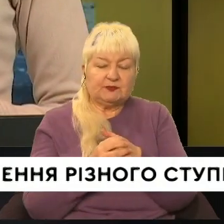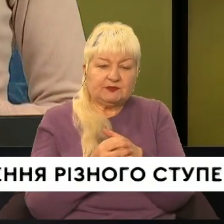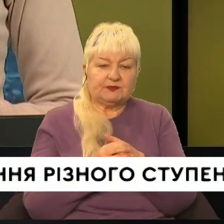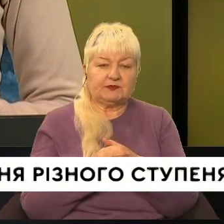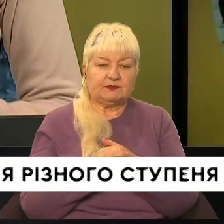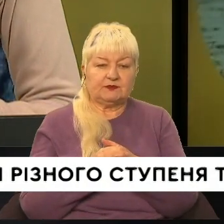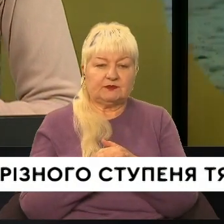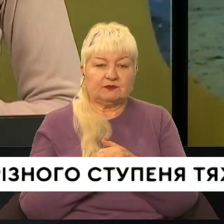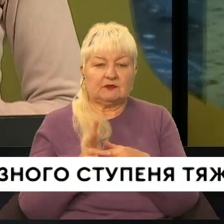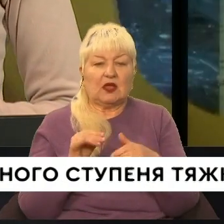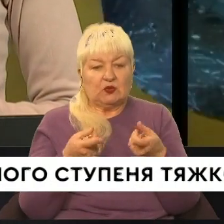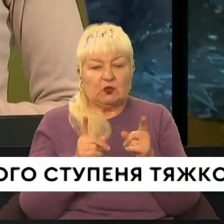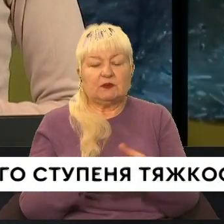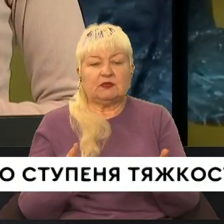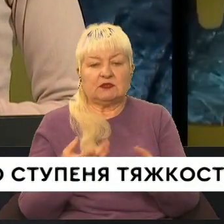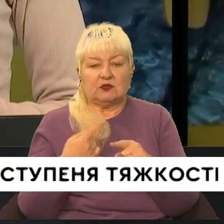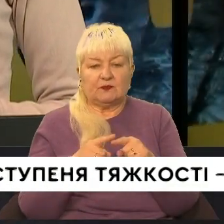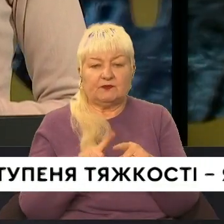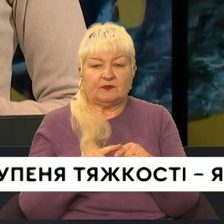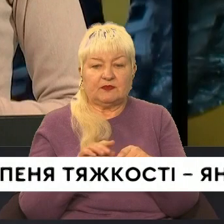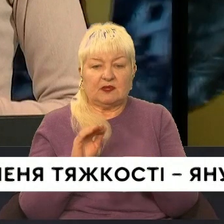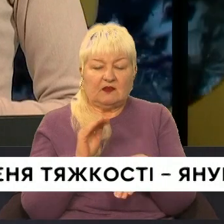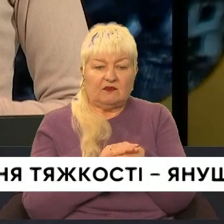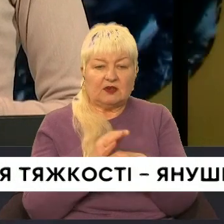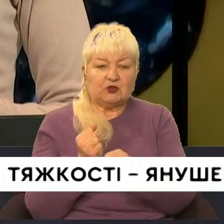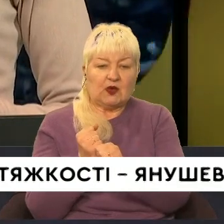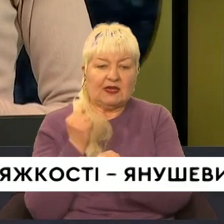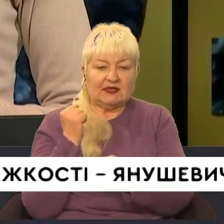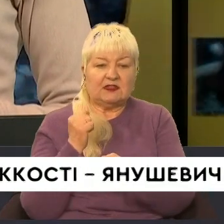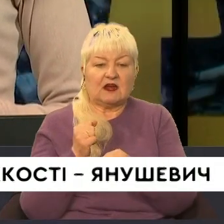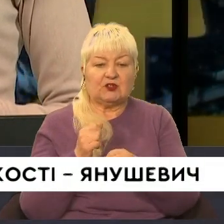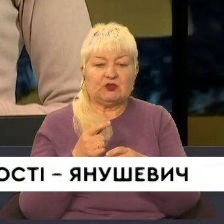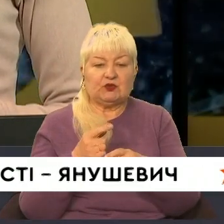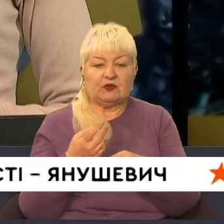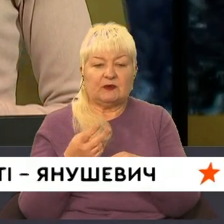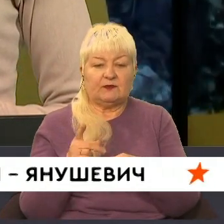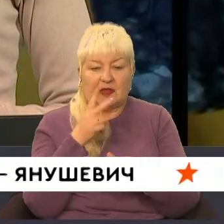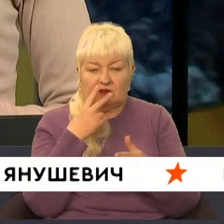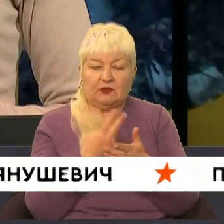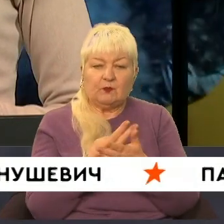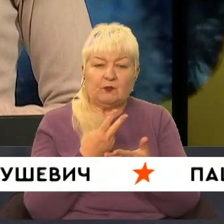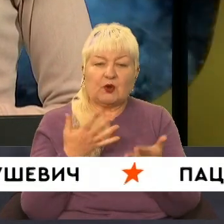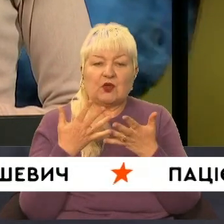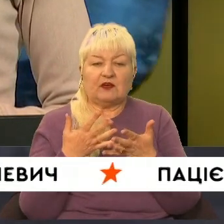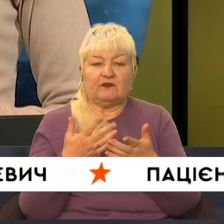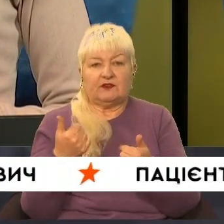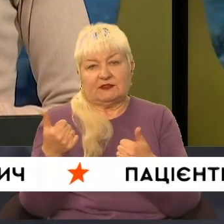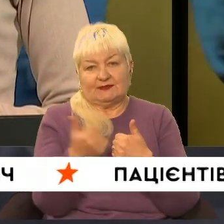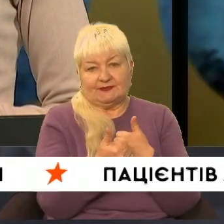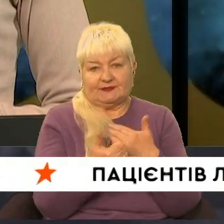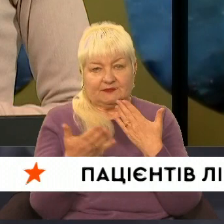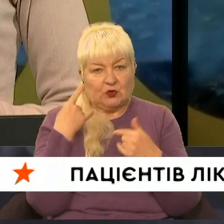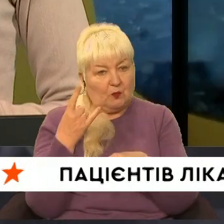Ну, дійсно, цей фактор генератора, як я його називаю, він проявився десь тиждень тому